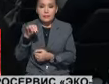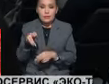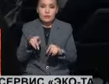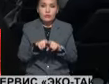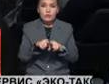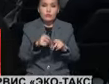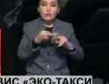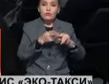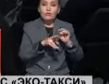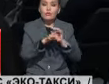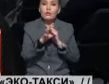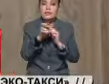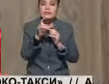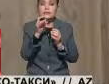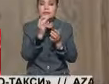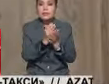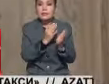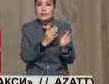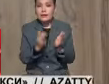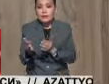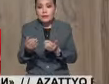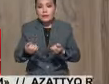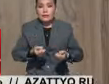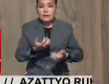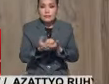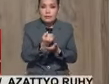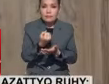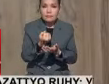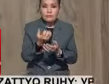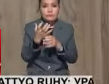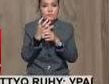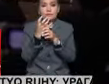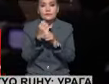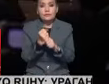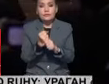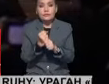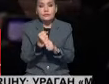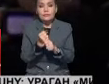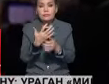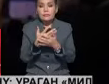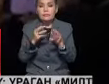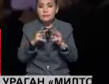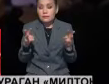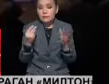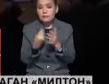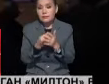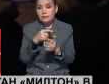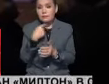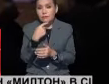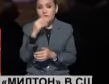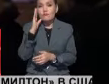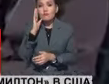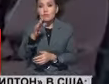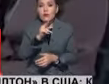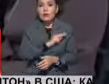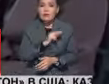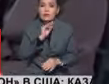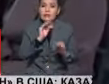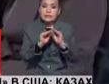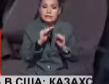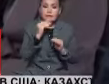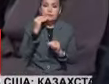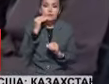кодексе есть изменения, направленные на поддержку добычи на истощающихся месторождениях. Министр финансов говорит, что будут работать над созданием